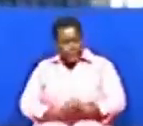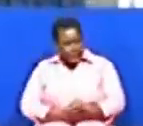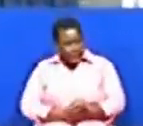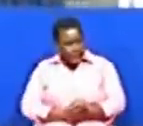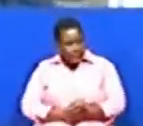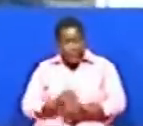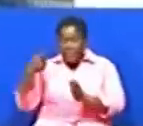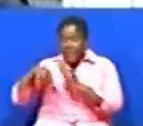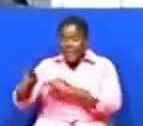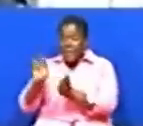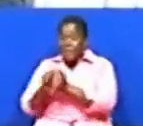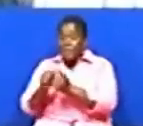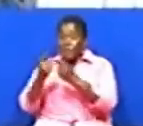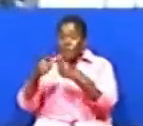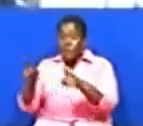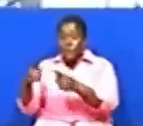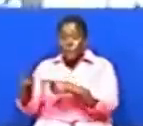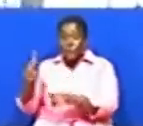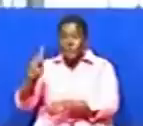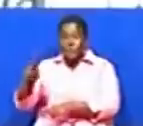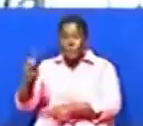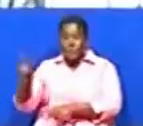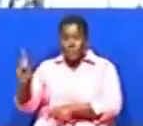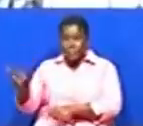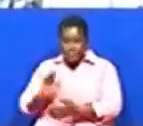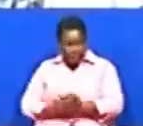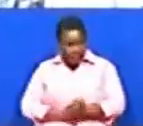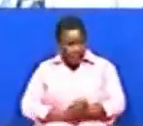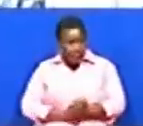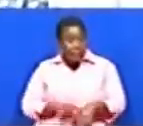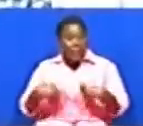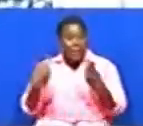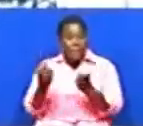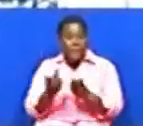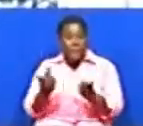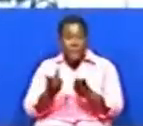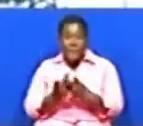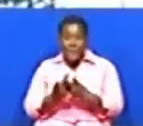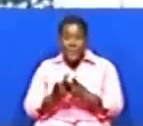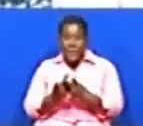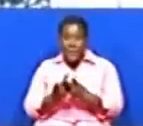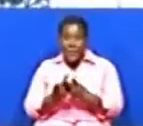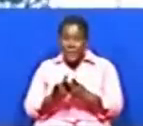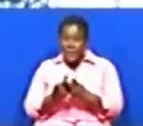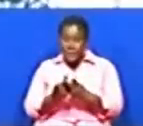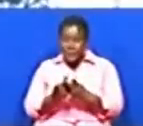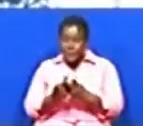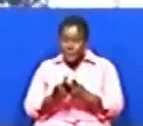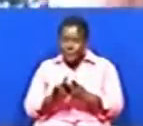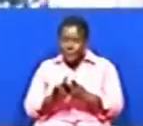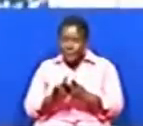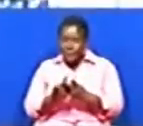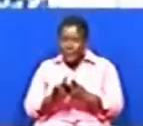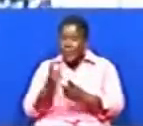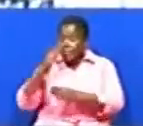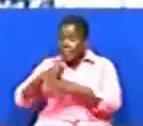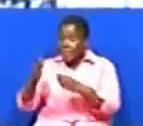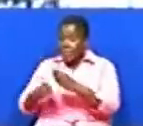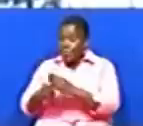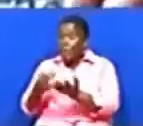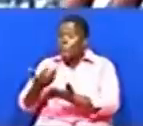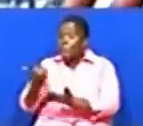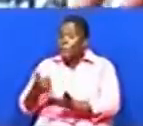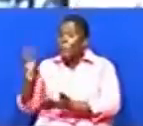huu mradi ambao sasa utakuwa na vitu vingi sasa, na hautakuwa kwa ajili ya wilaya yenu ya